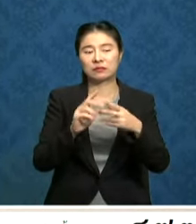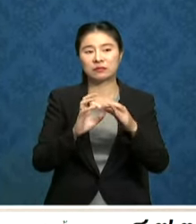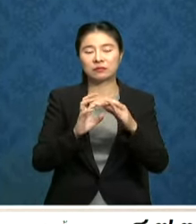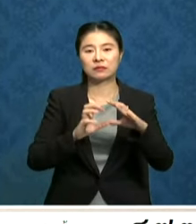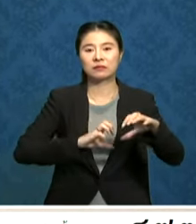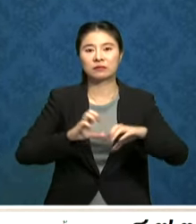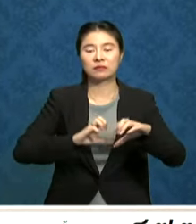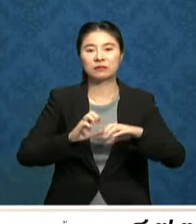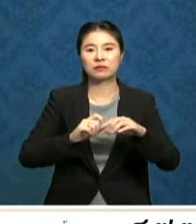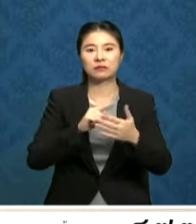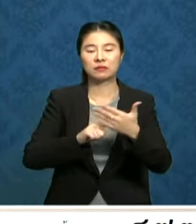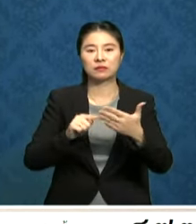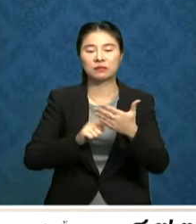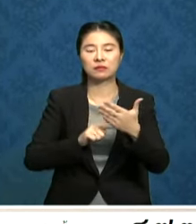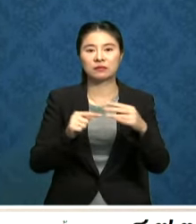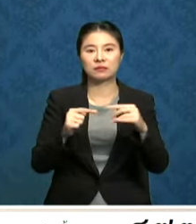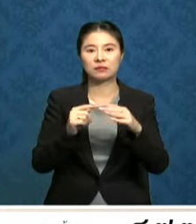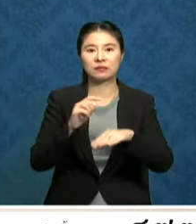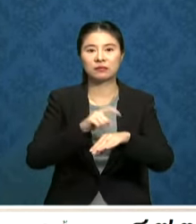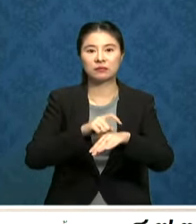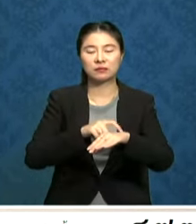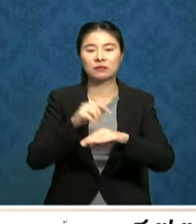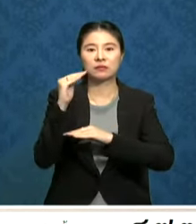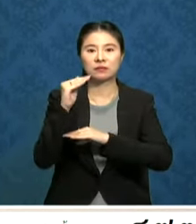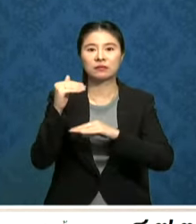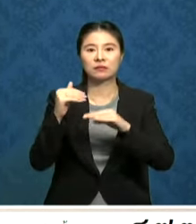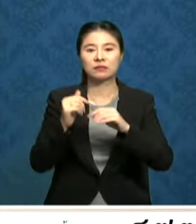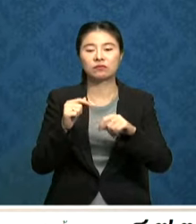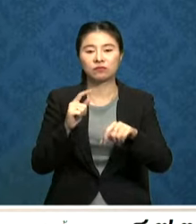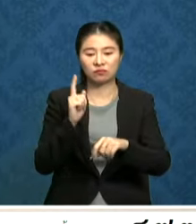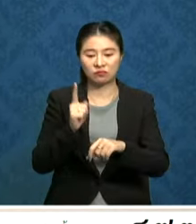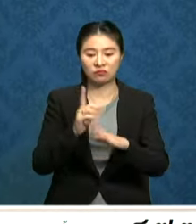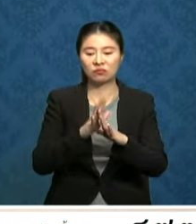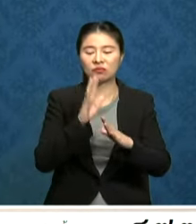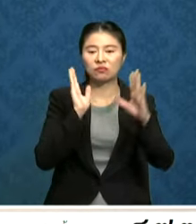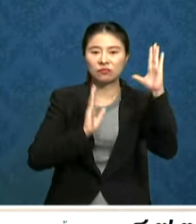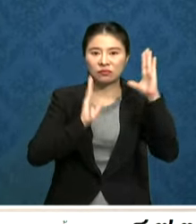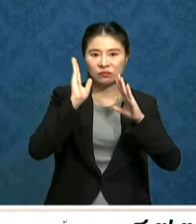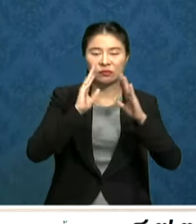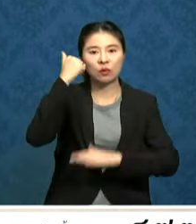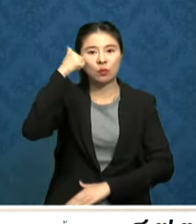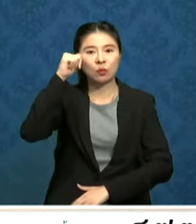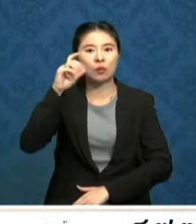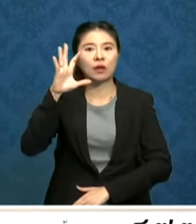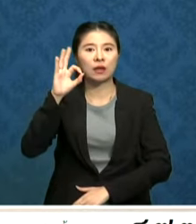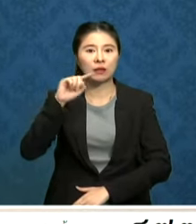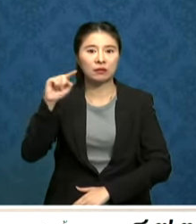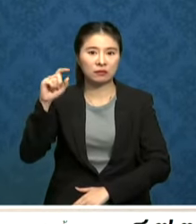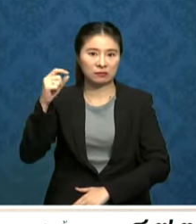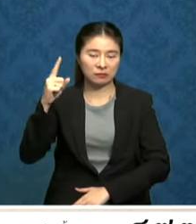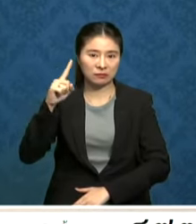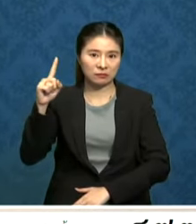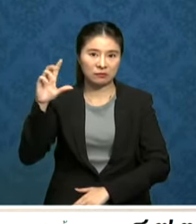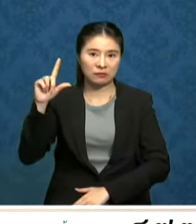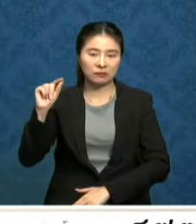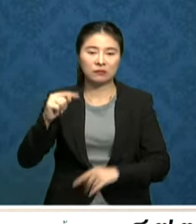ชามติพร้อมกับการเลือกตั้งกรอบเวลานั้นก็จะถูกกำหนดไว้ว่าประชามติจะต้องเกิดขึ้นภายใน 90-120 วันนับแต่วัน